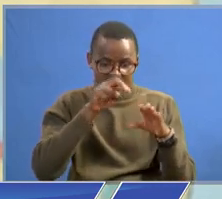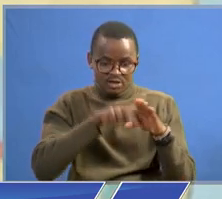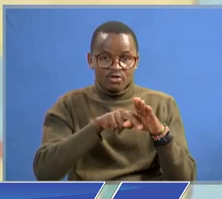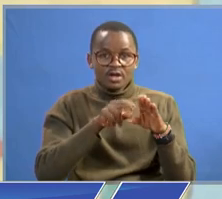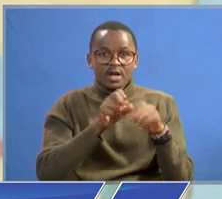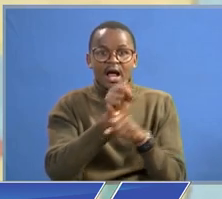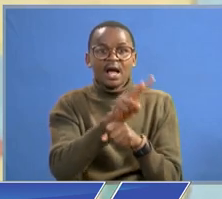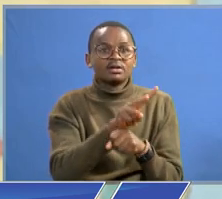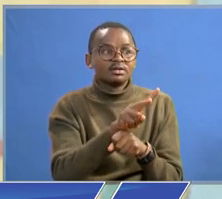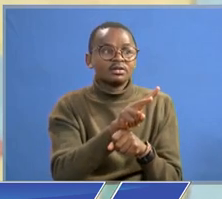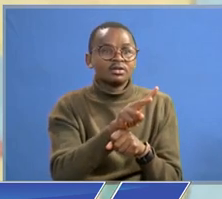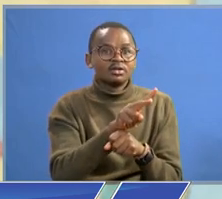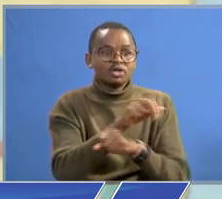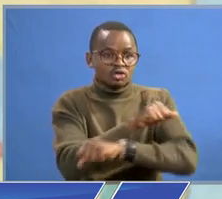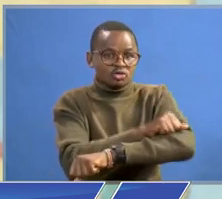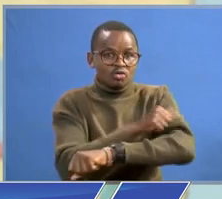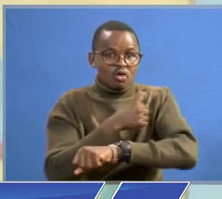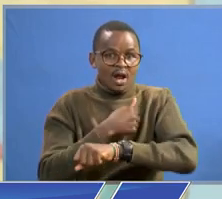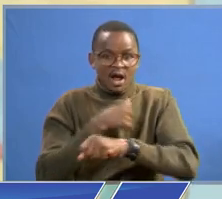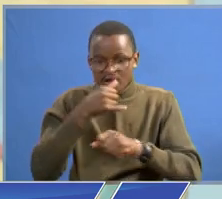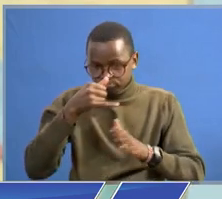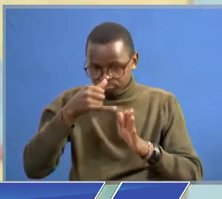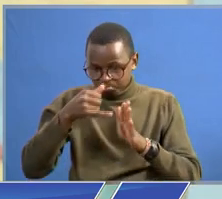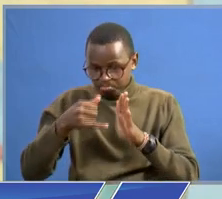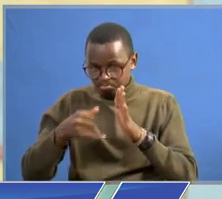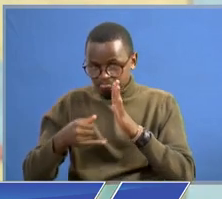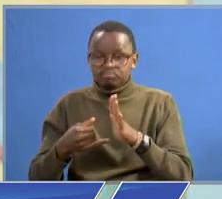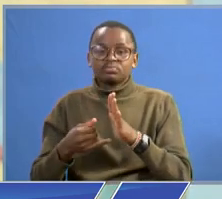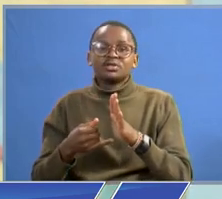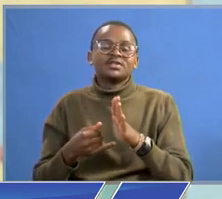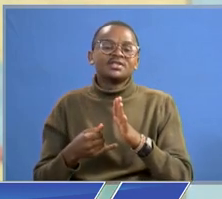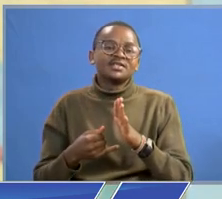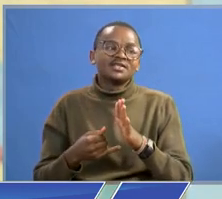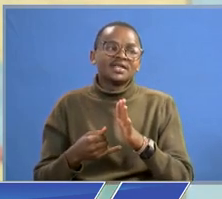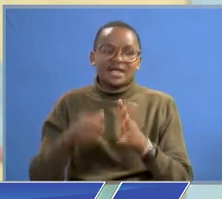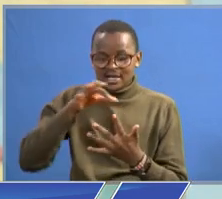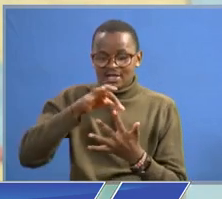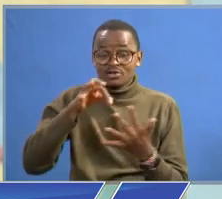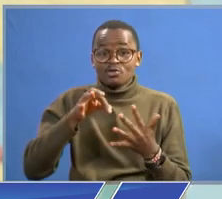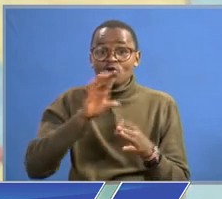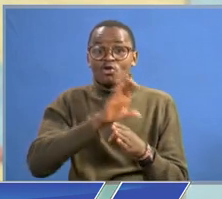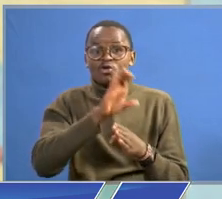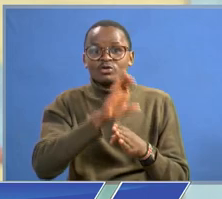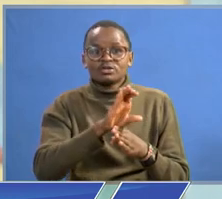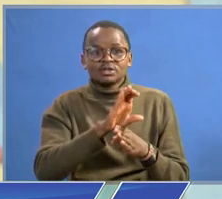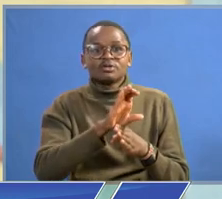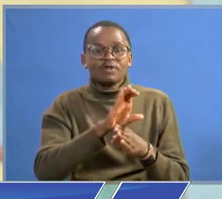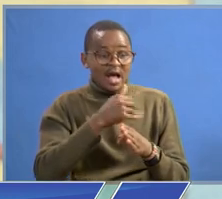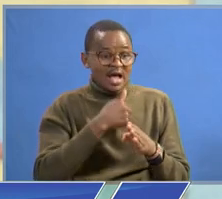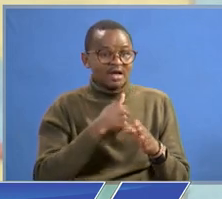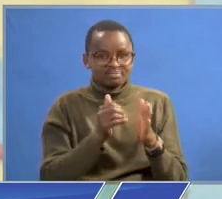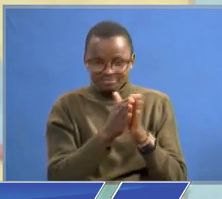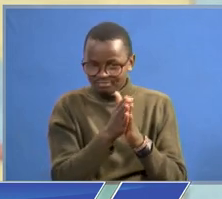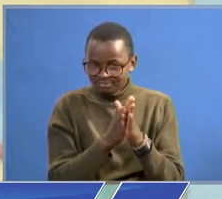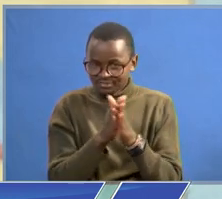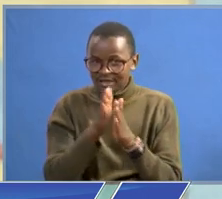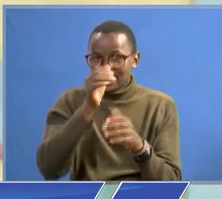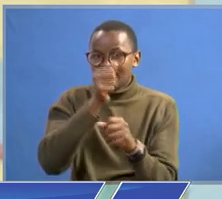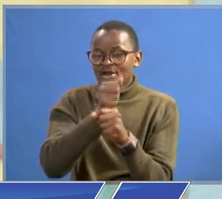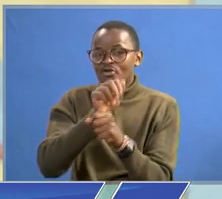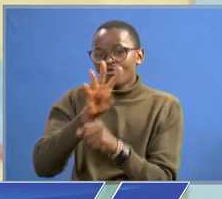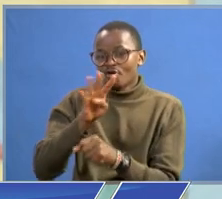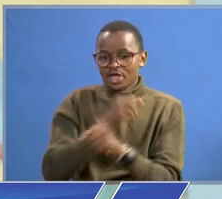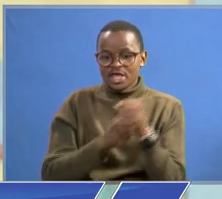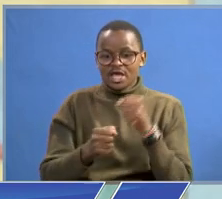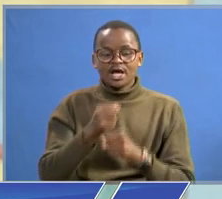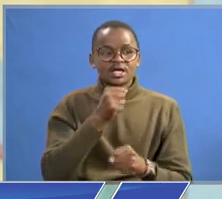school. Shule nilikuwa ilikuwa na art. So, nika choose hiyo course ya art juu nilikuwa na passion pia. Kafanya art for